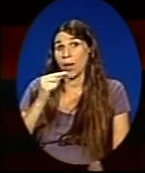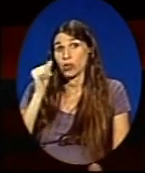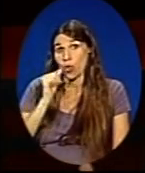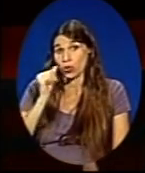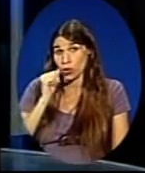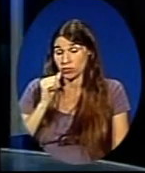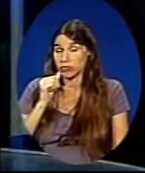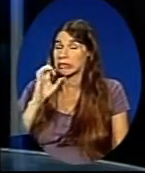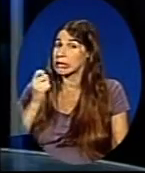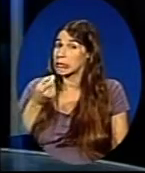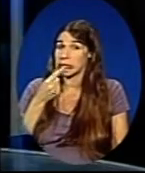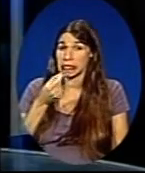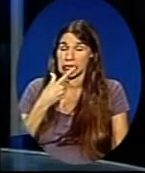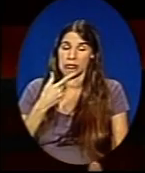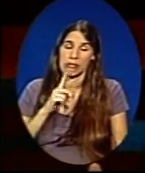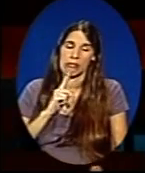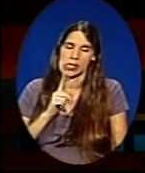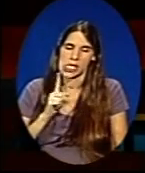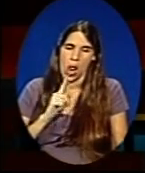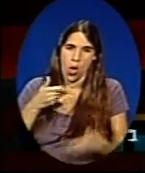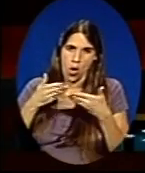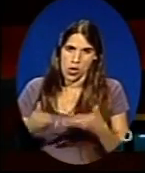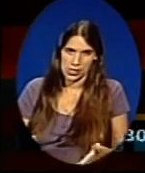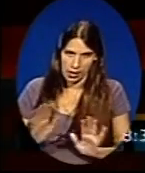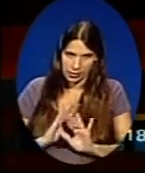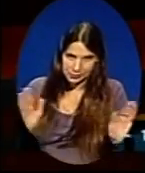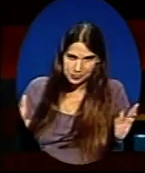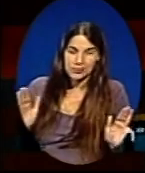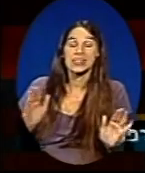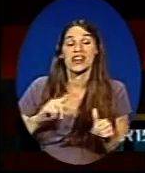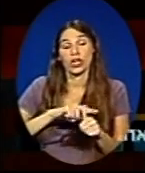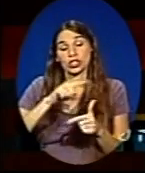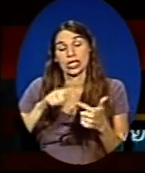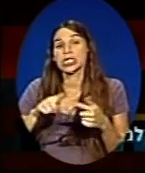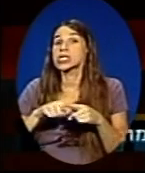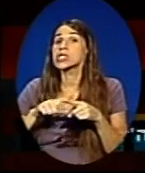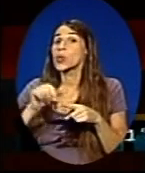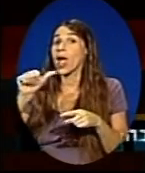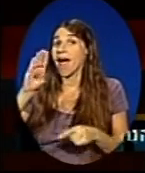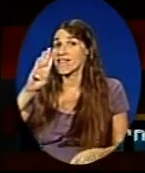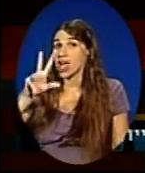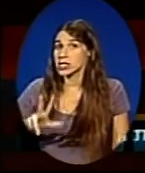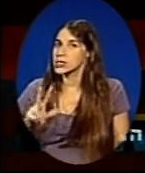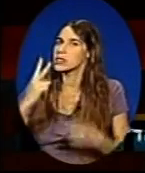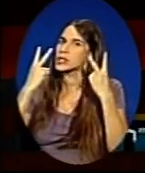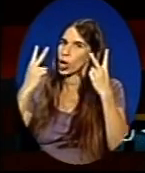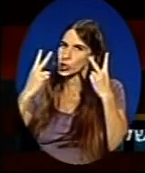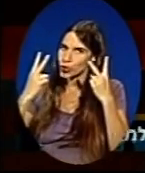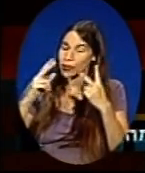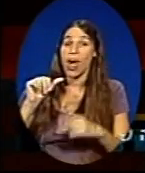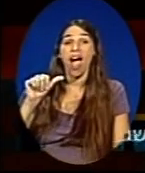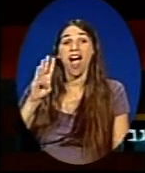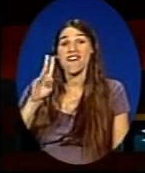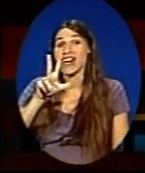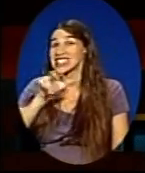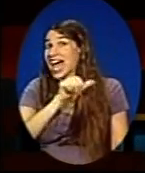מינון. במינון נמוך זה לא עוזר לקיצור משך ההצטננות. דבר שני, זה שסוג האבץ מאוד מאוד חשוב. והאבץ שהוכח